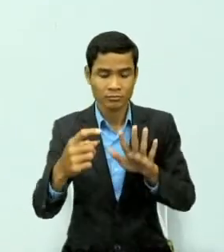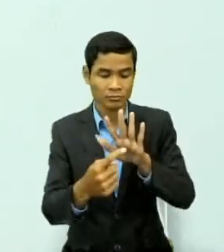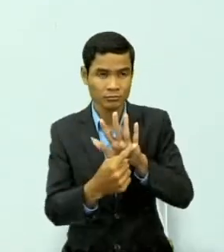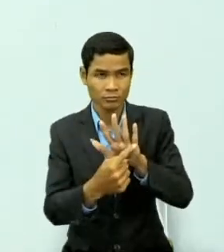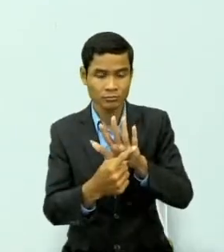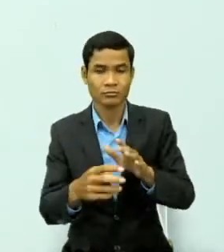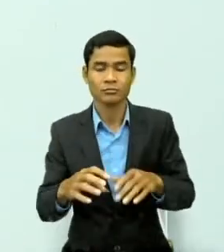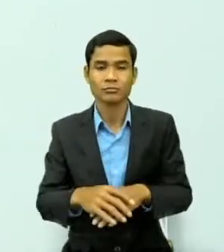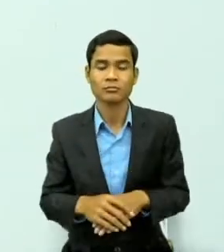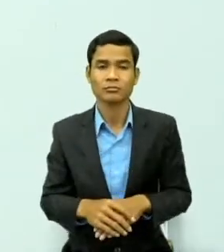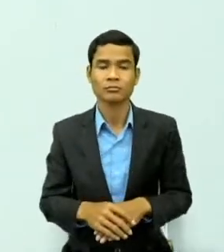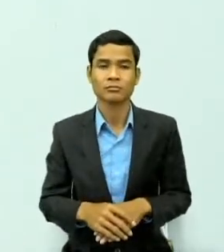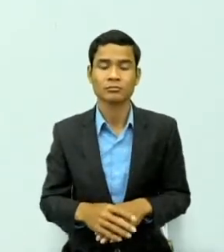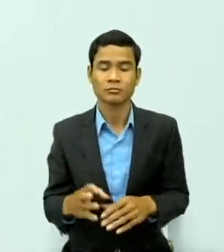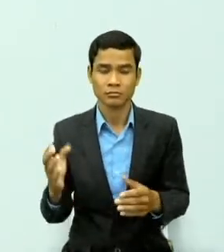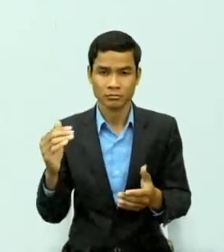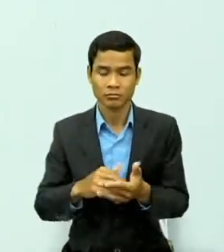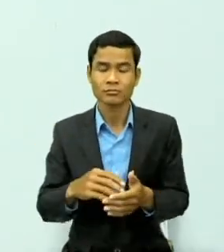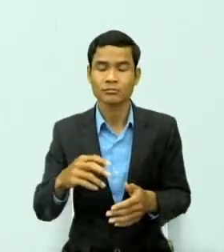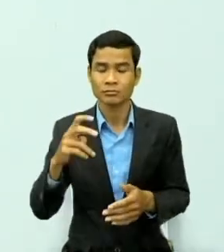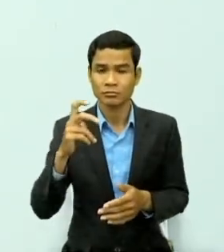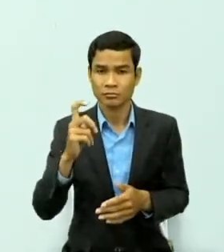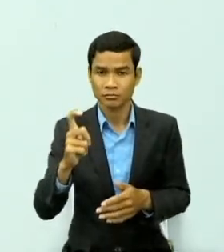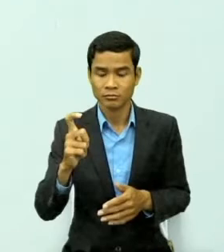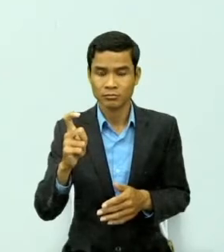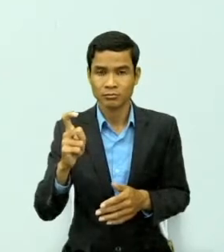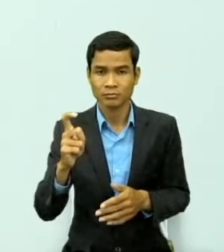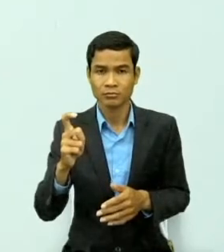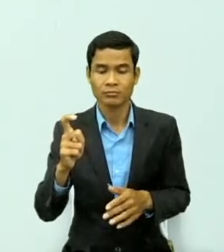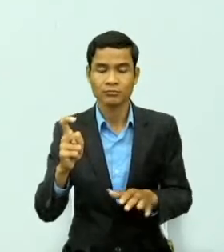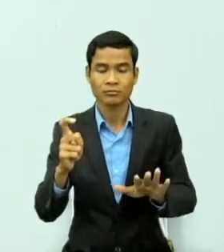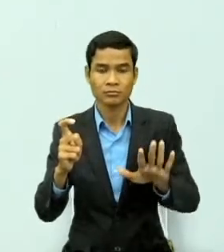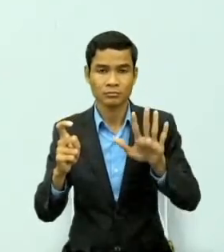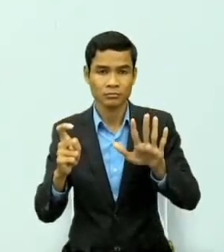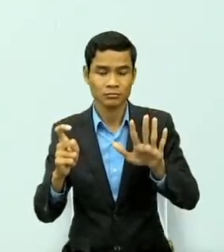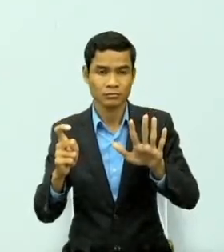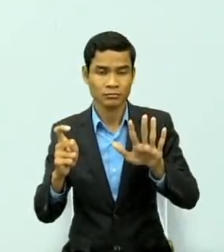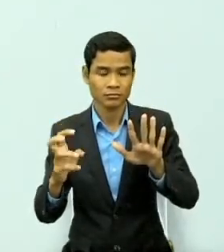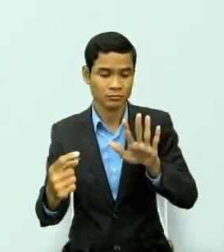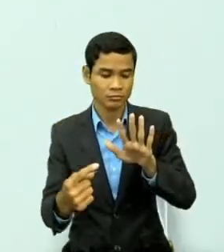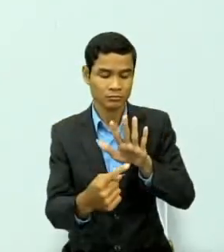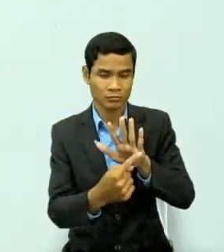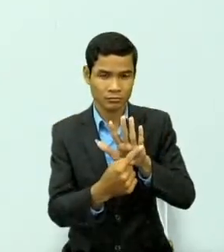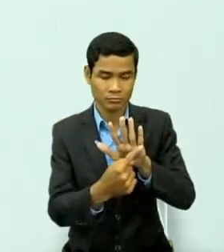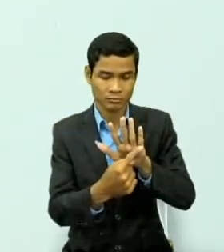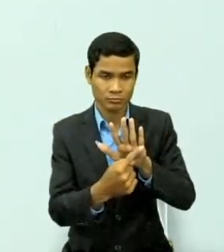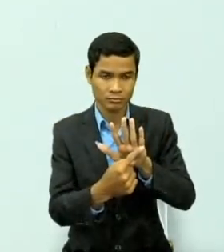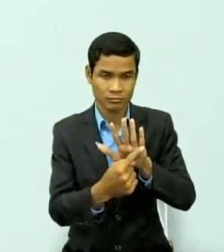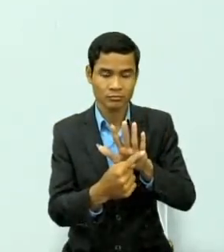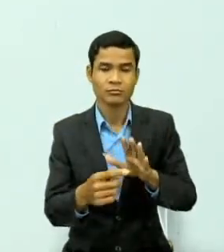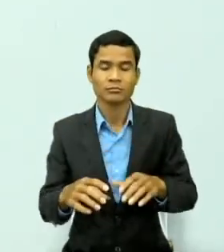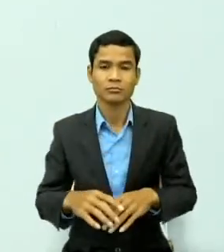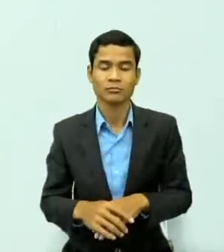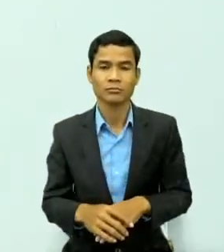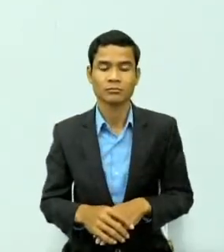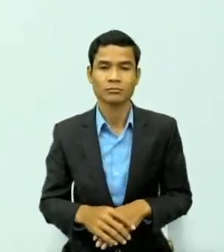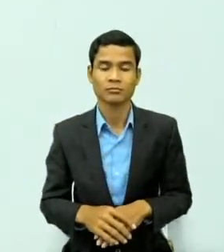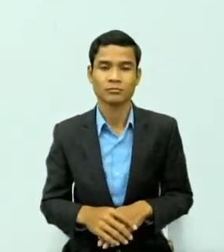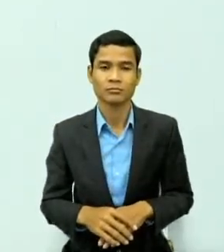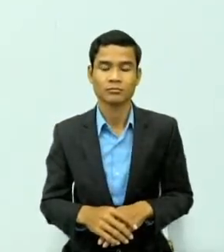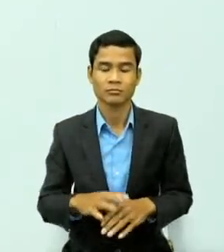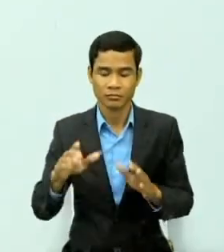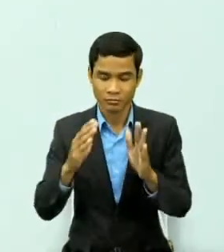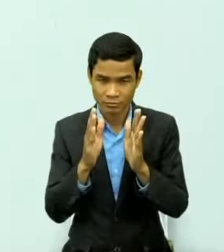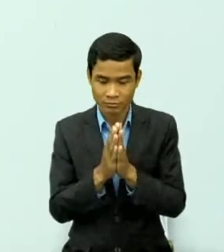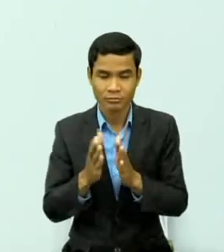ខម្ដងទៀតខអឺខអ